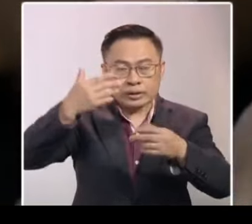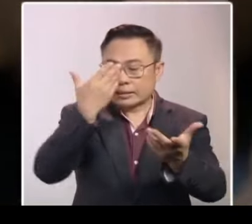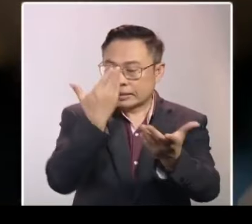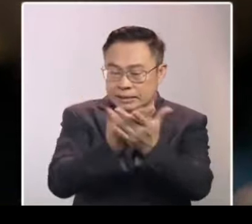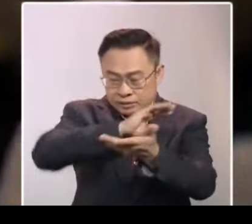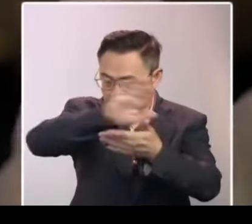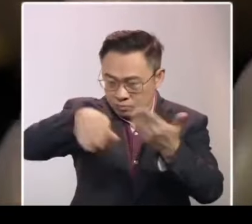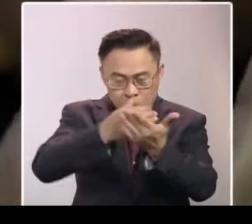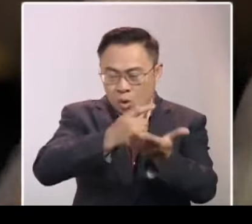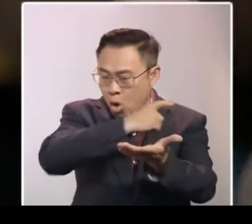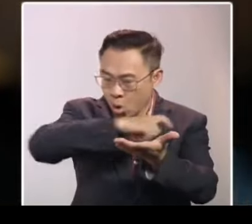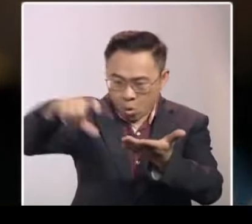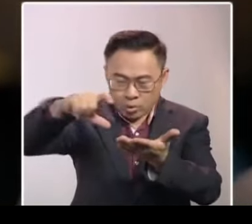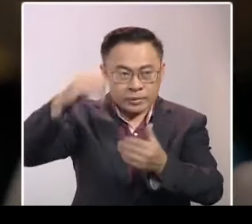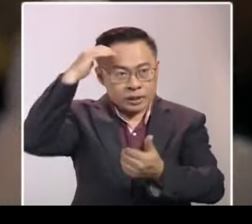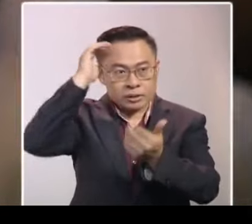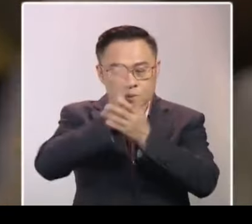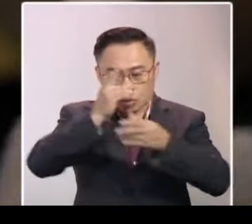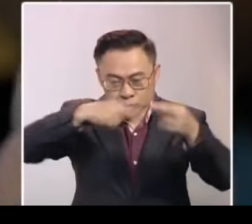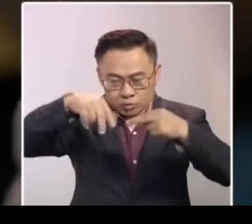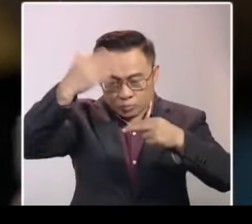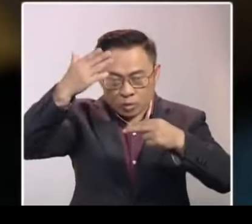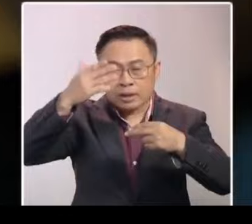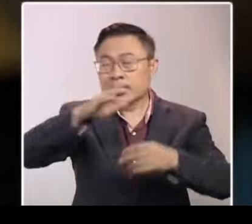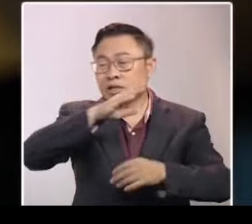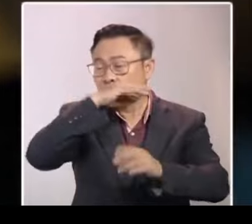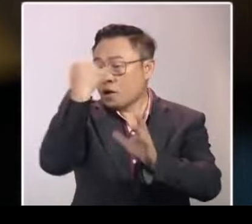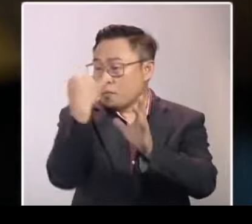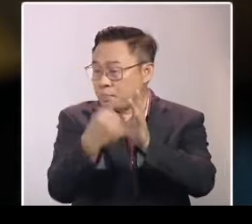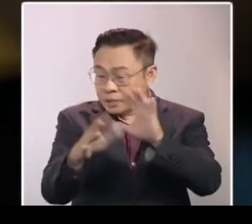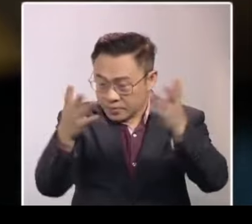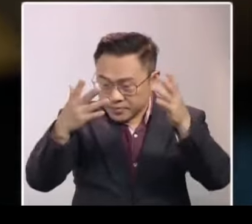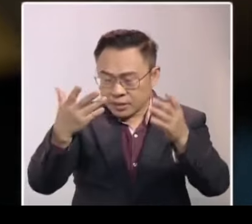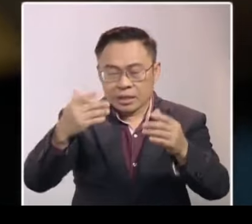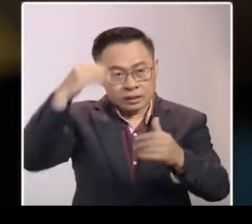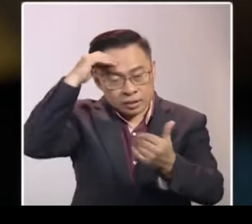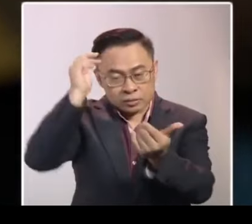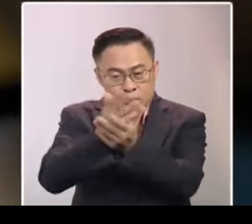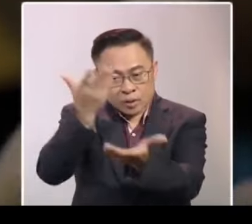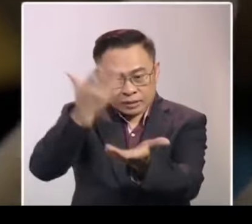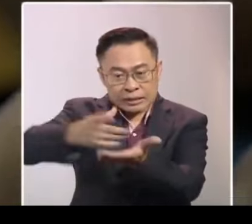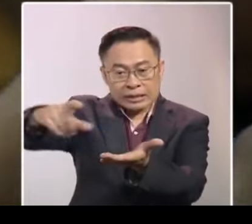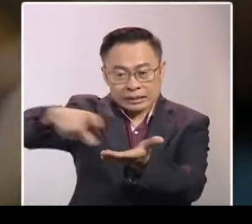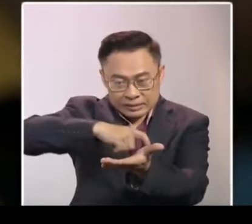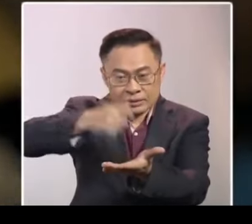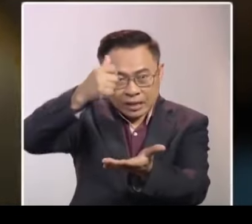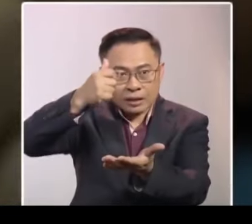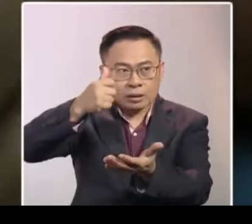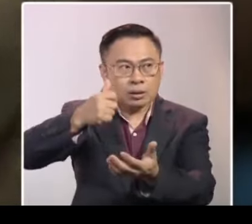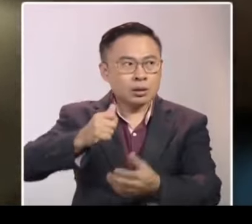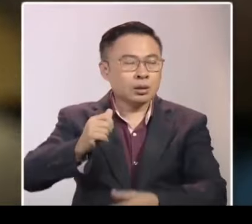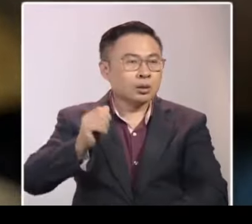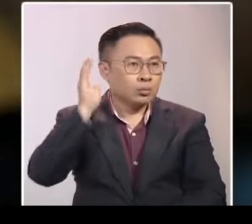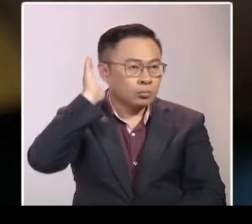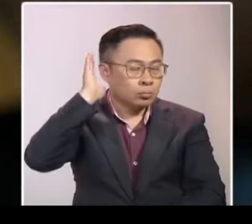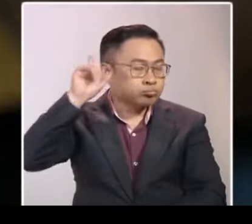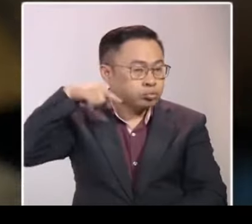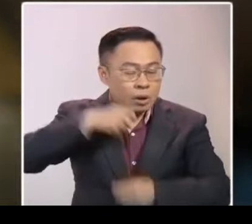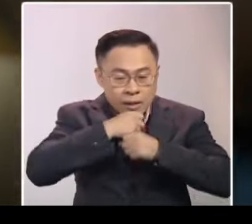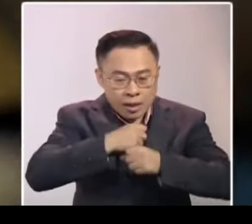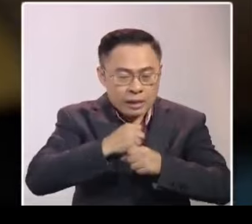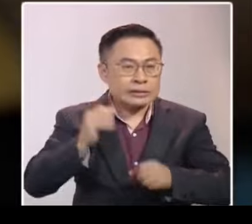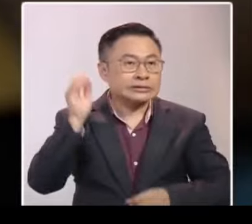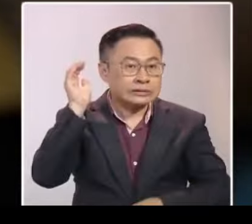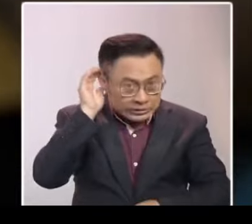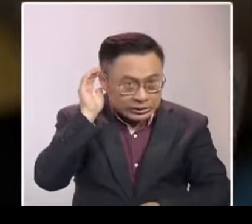หมดอ่าป้าได้ยินแบบนั้นเนี่ยด้วยความที่ตัวเองอยู่คนเดียวไงก็เลยกลัวก็เลยโอนเงินไปให้รอบแรกก่อนเป็นเงินเบี้ยยัง